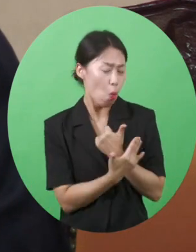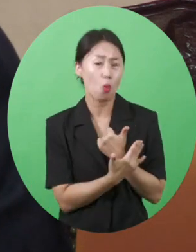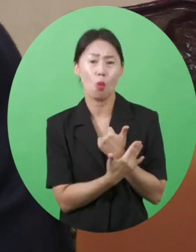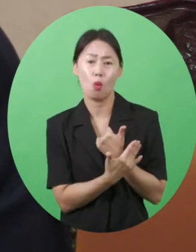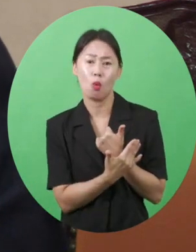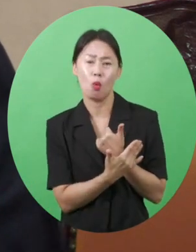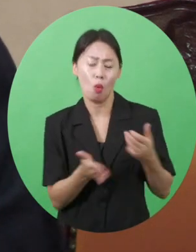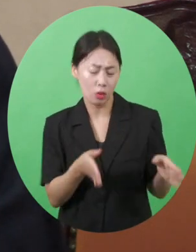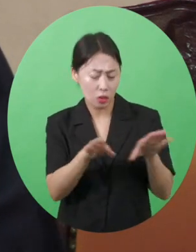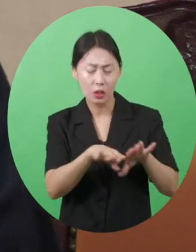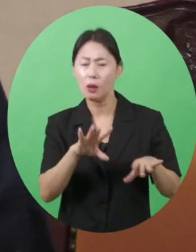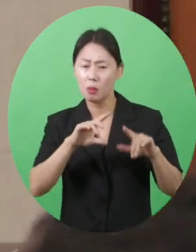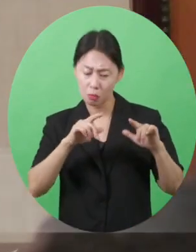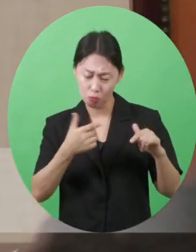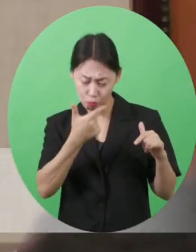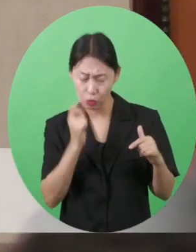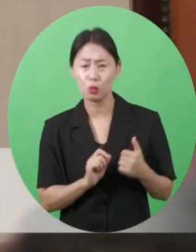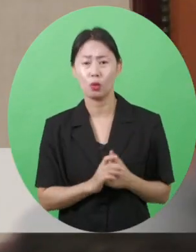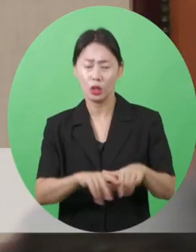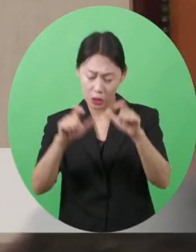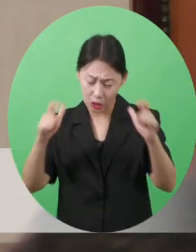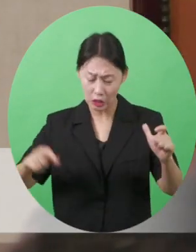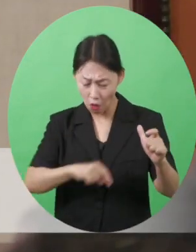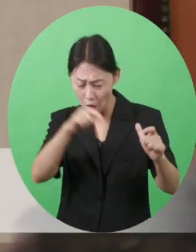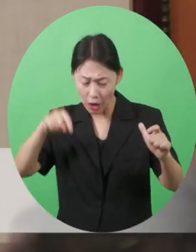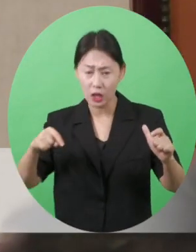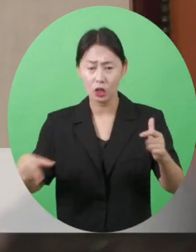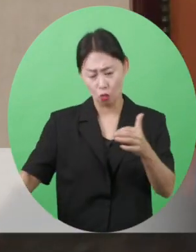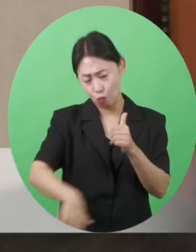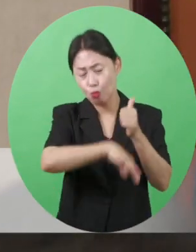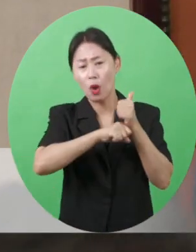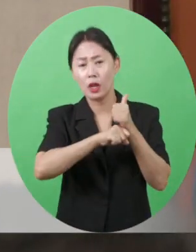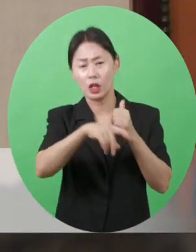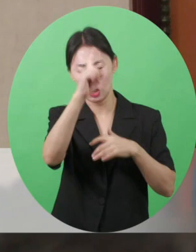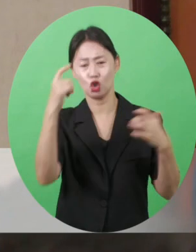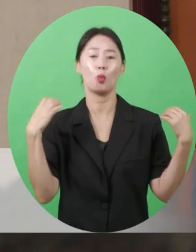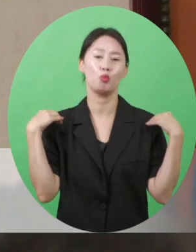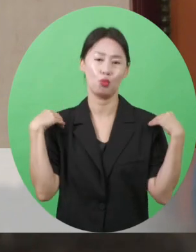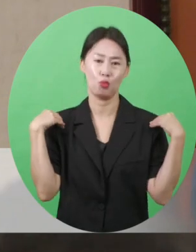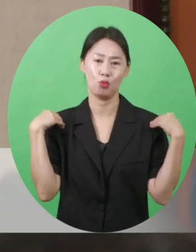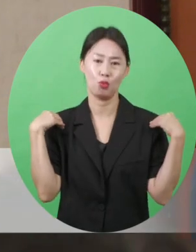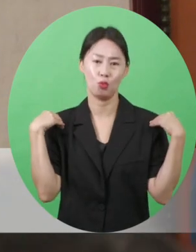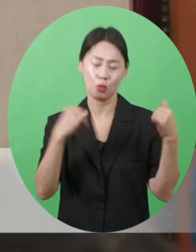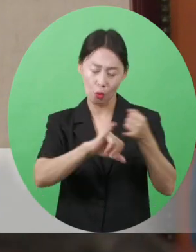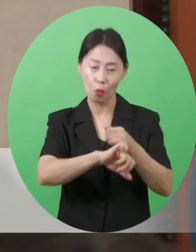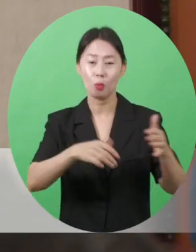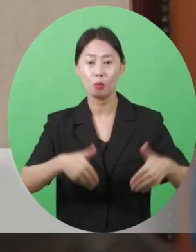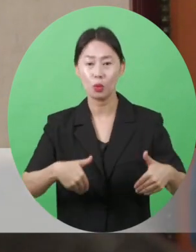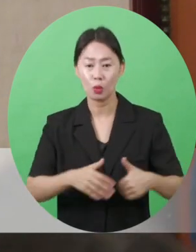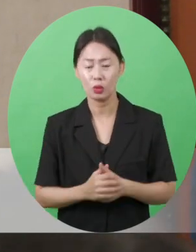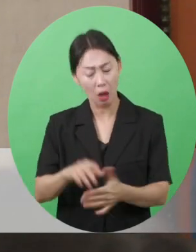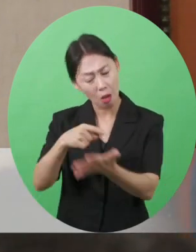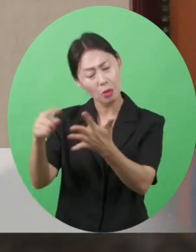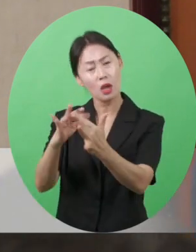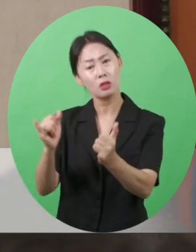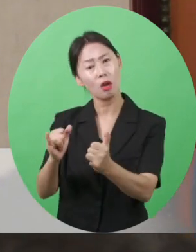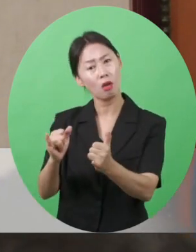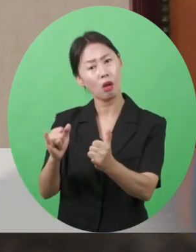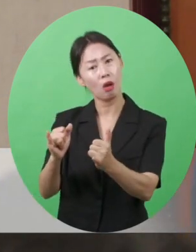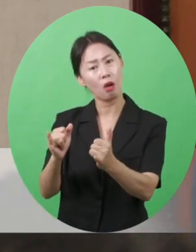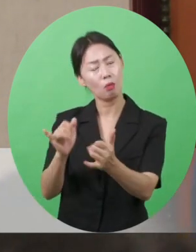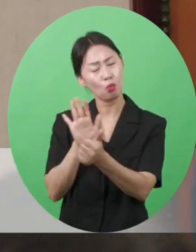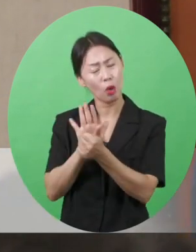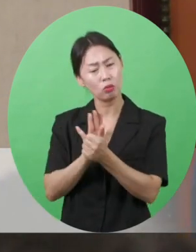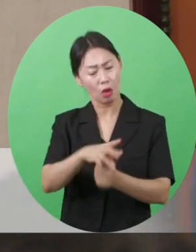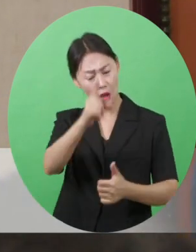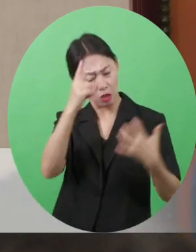안 된다라는 게 제 결론입니다. 지역의 문제 컨트롤타워는 지방정부가 돼야 된다. 실제로 피해자 지원할 때 지방정부가